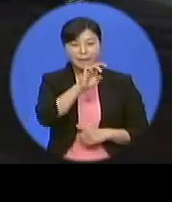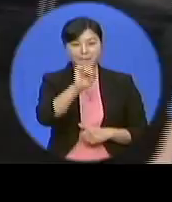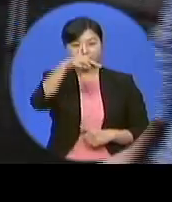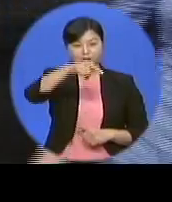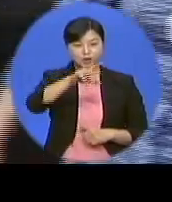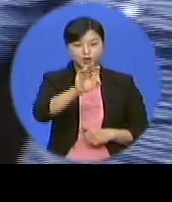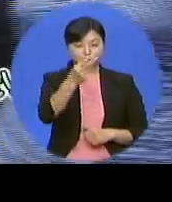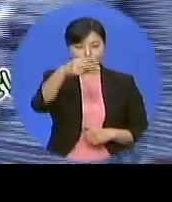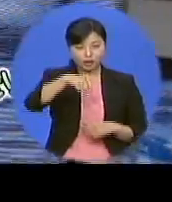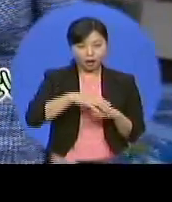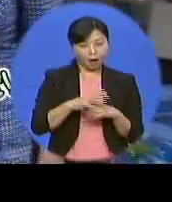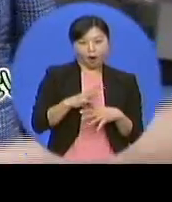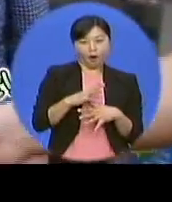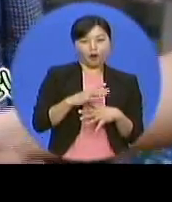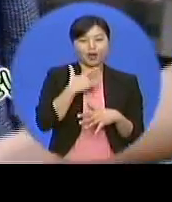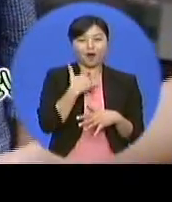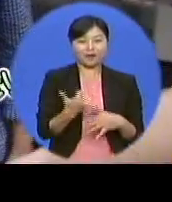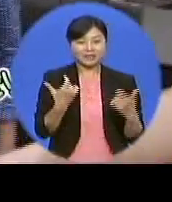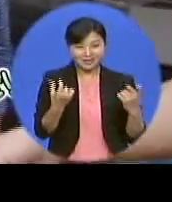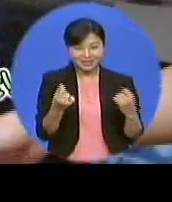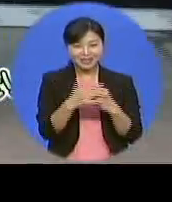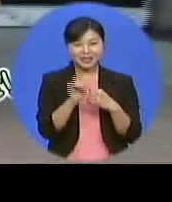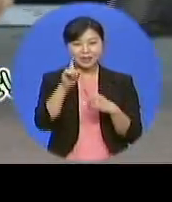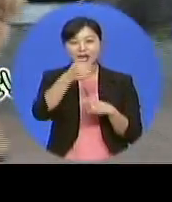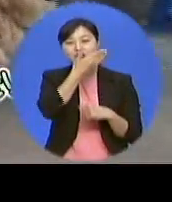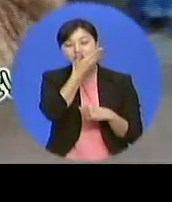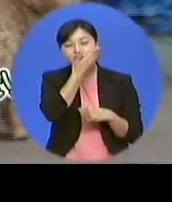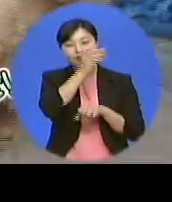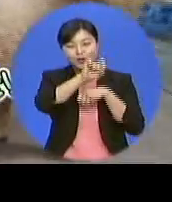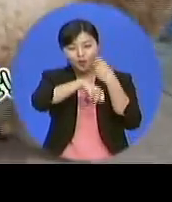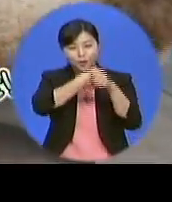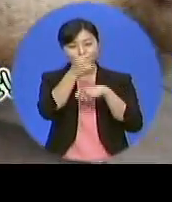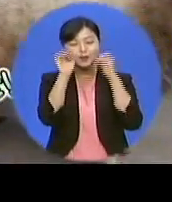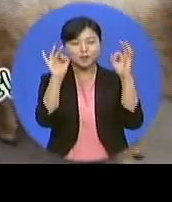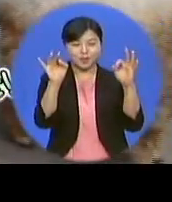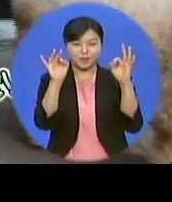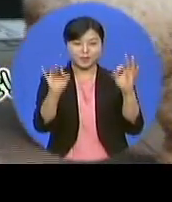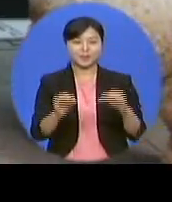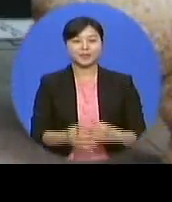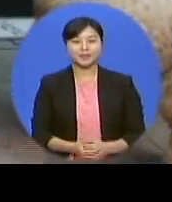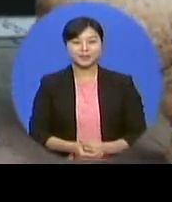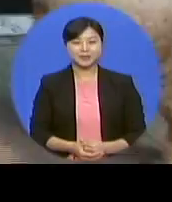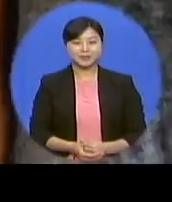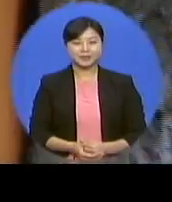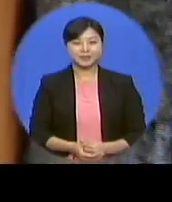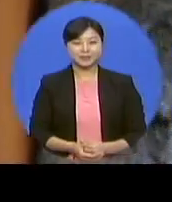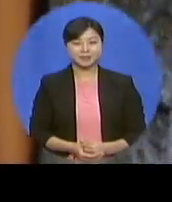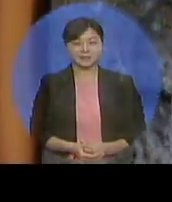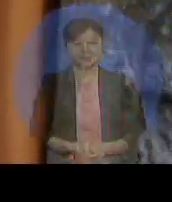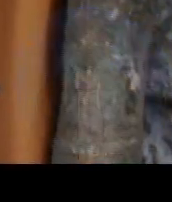파충류관에서 짜릿한 체험을 마치고 난 후 이번에는 귀여운 동물들을 만나보기로 했는데요.